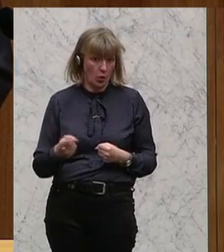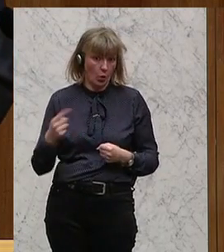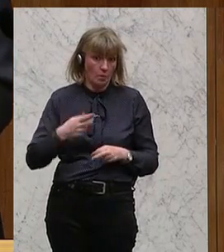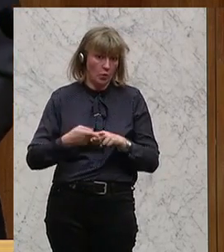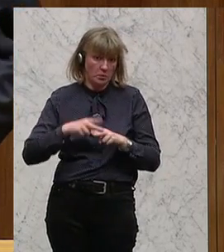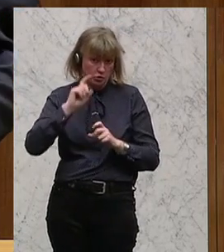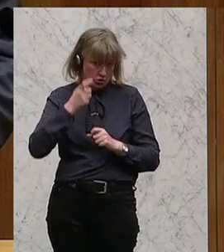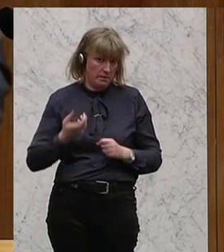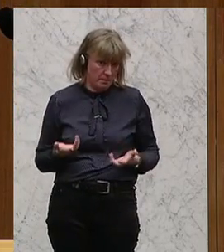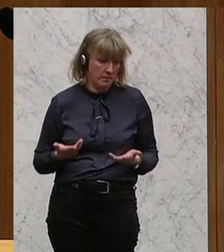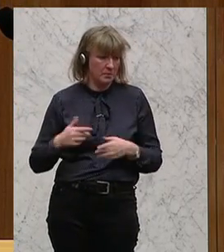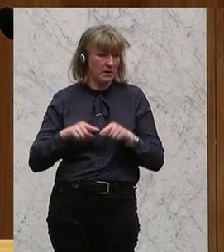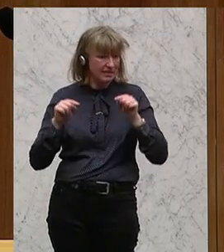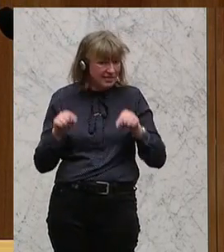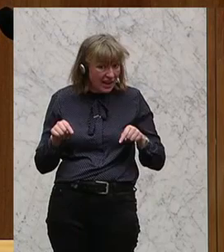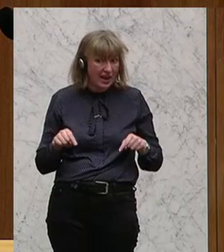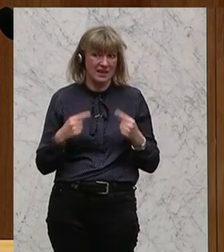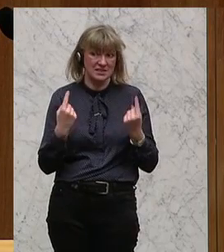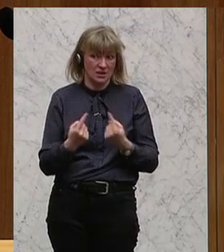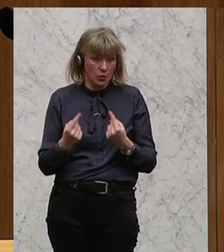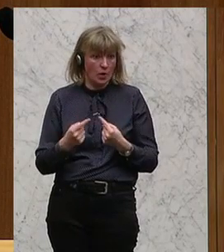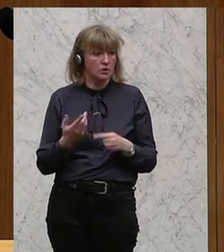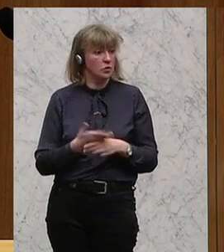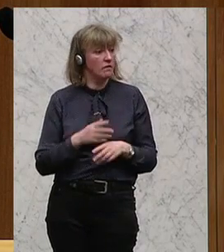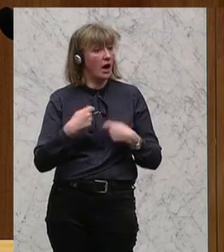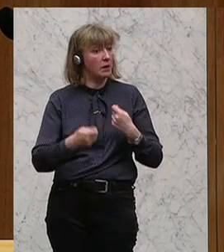haben. Und jetzt kommen Sie in dieser Situation mit dem